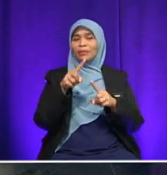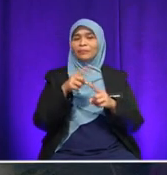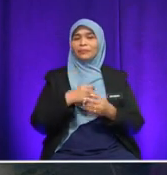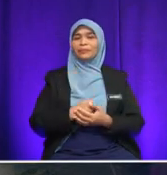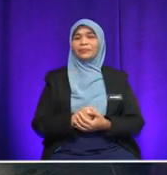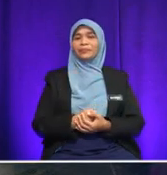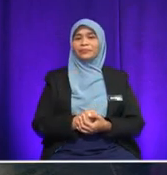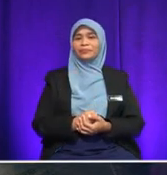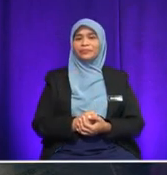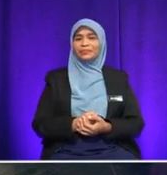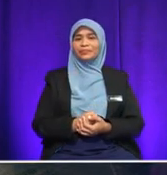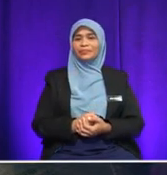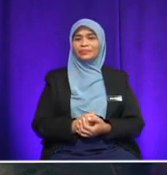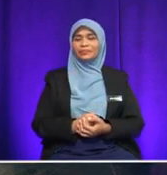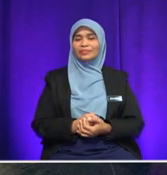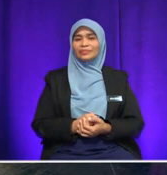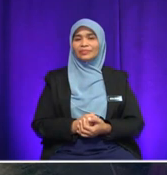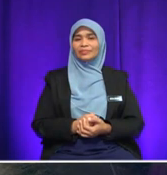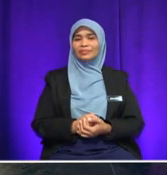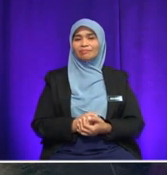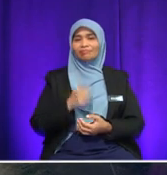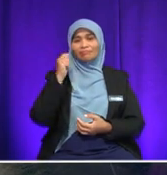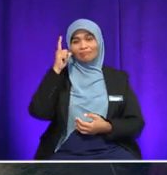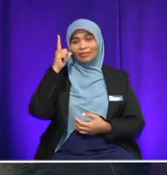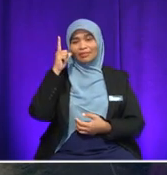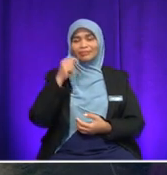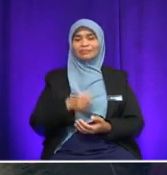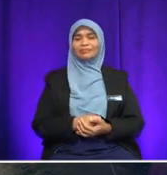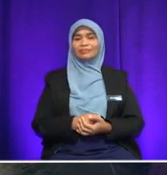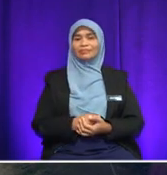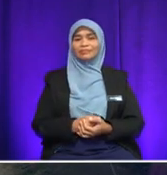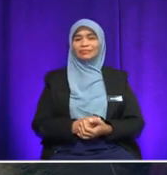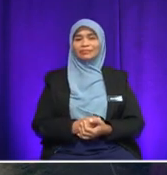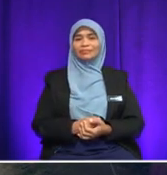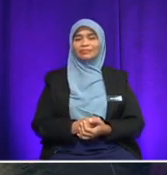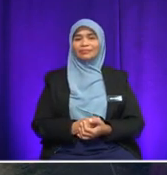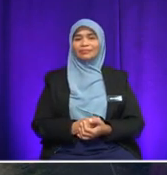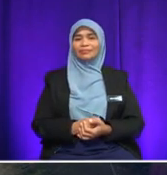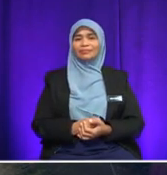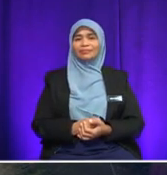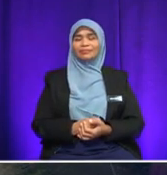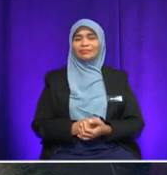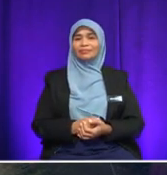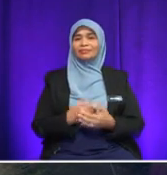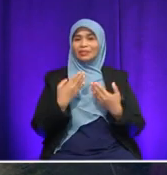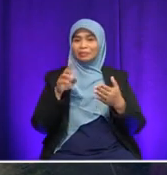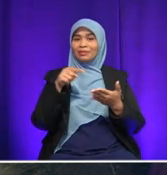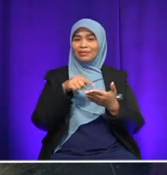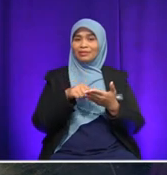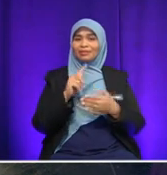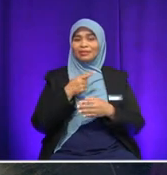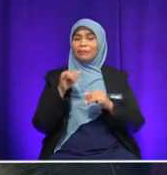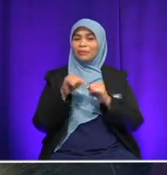menjawab? Okey, Alif Imran angkat tangan di situ. Okey, sama. Selepas ini kita juga minta jawapan